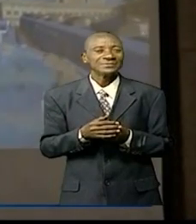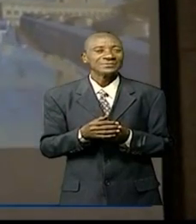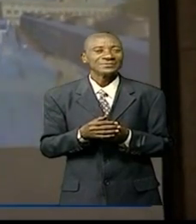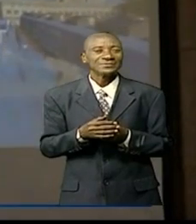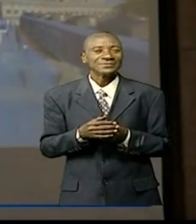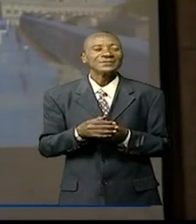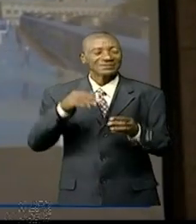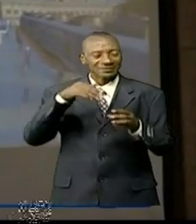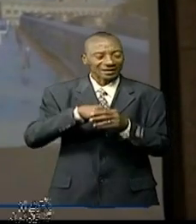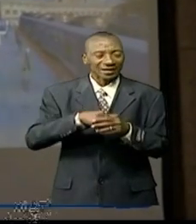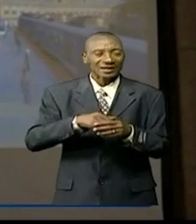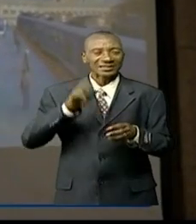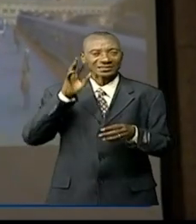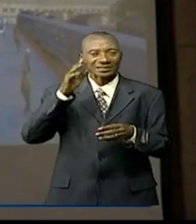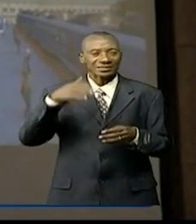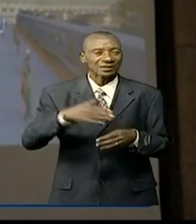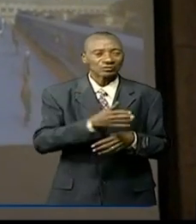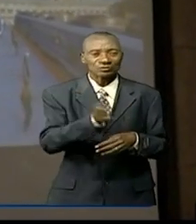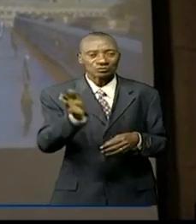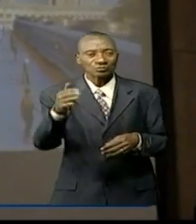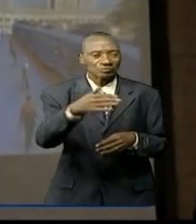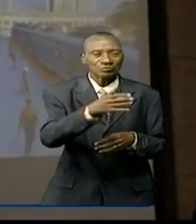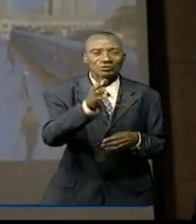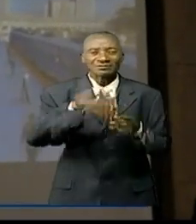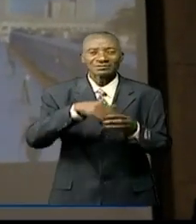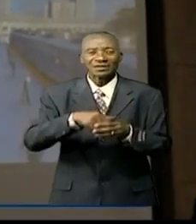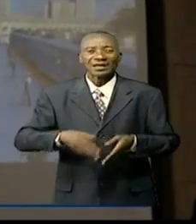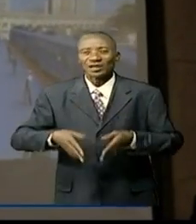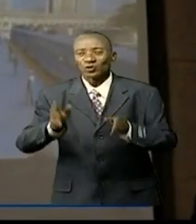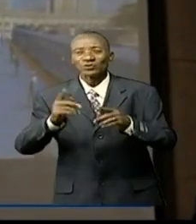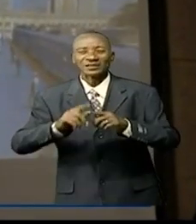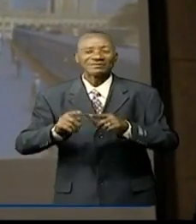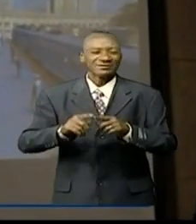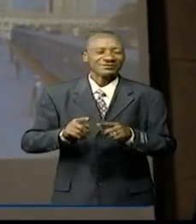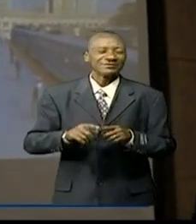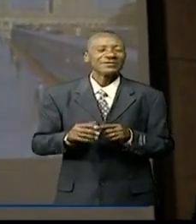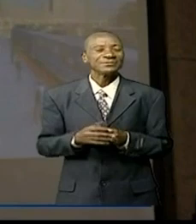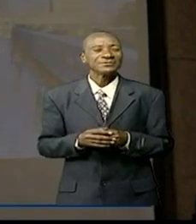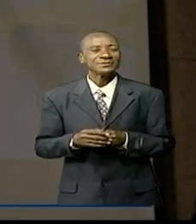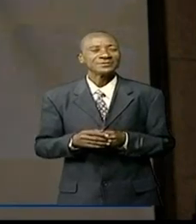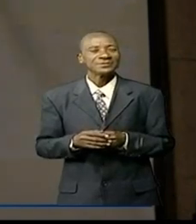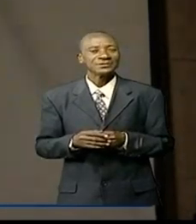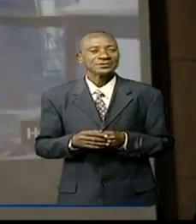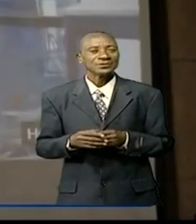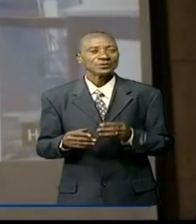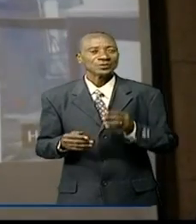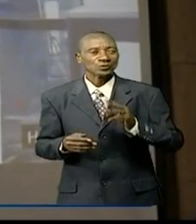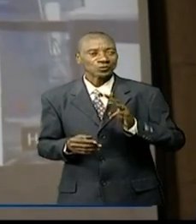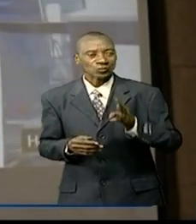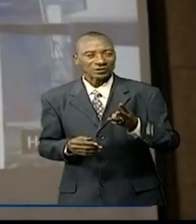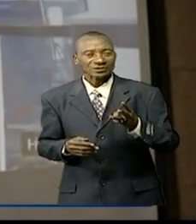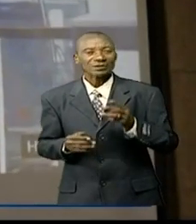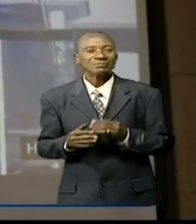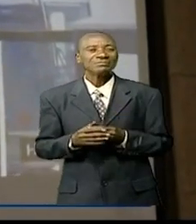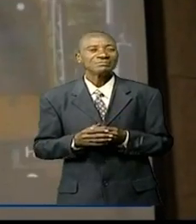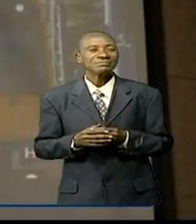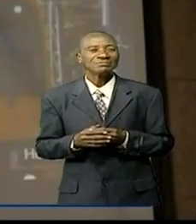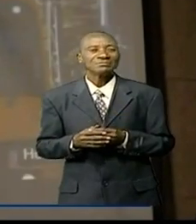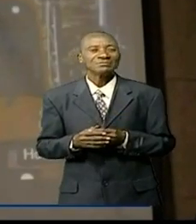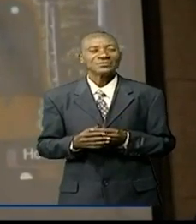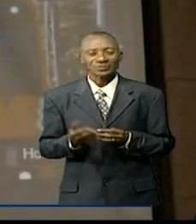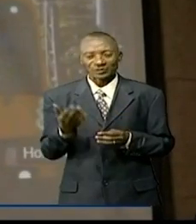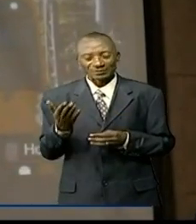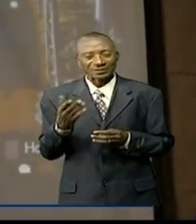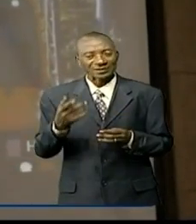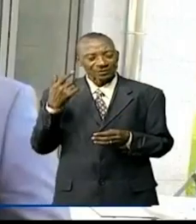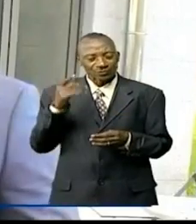ville de Kinshasa verront le train circuler. Et la troisième phase, c'est la boucle, nous mettons Kinshasa en boucle.